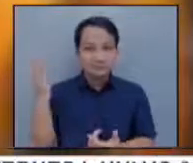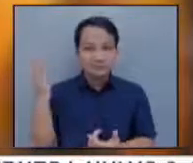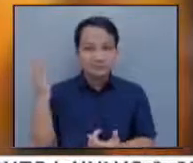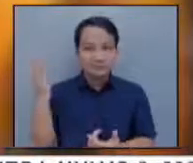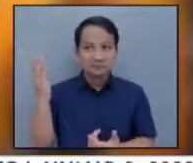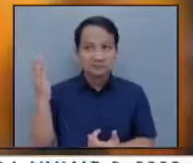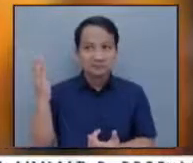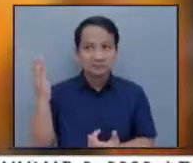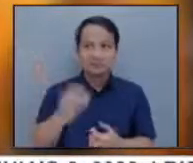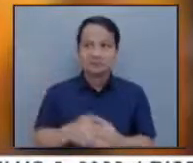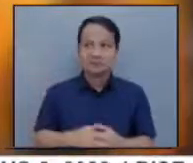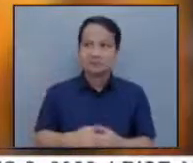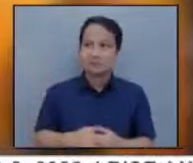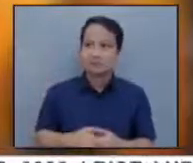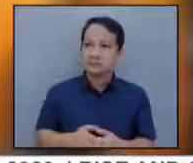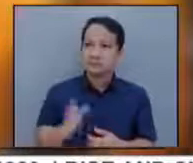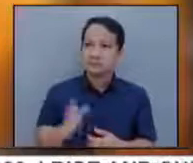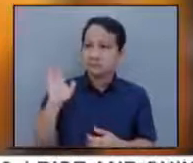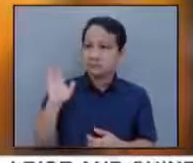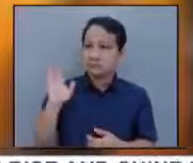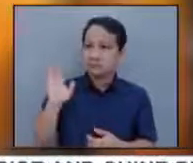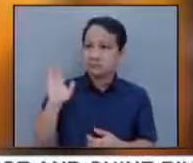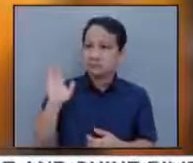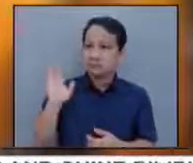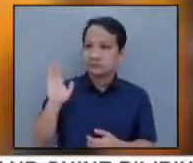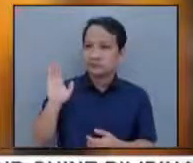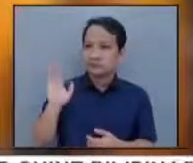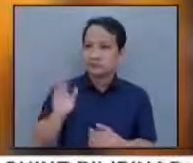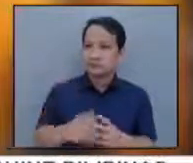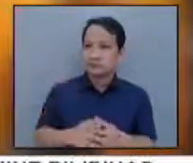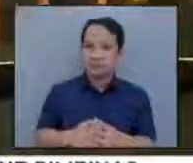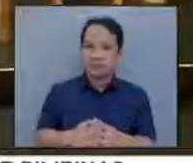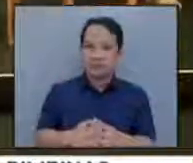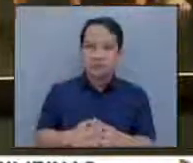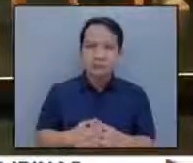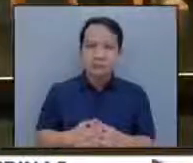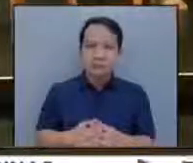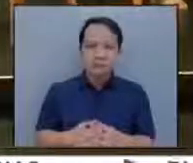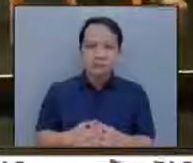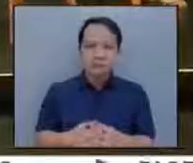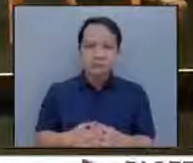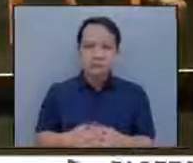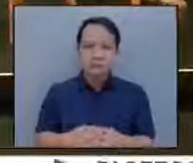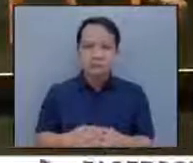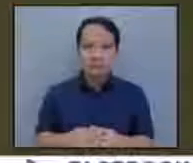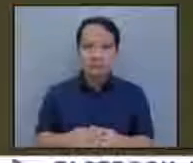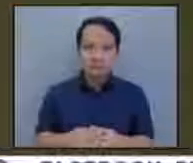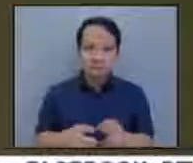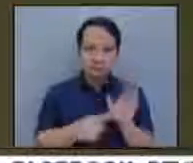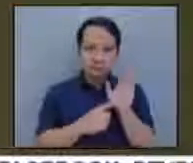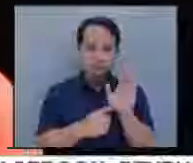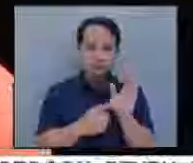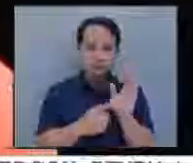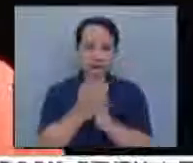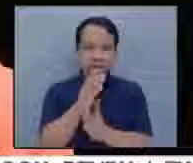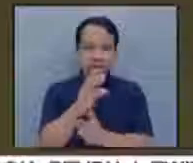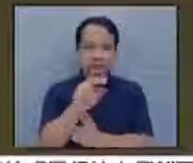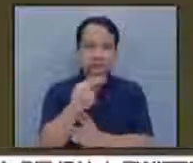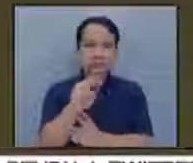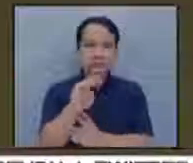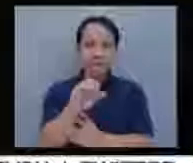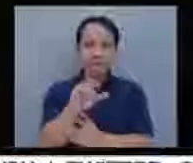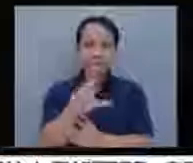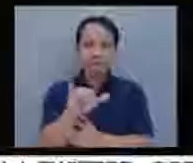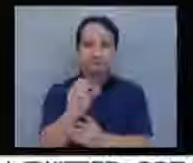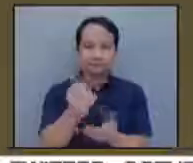Cargo, Retirada, at The Baseball Player. Sa pamamagitan ng Cinemalaya, hangad nitong